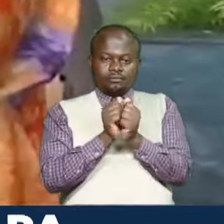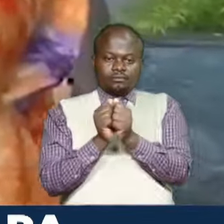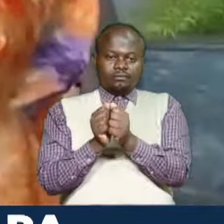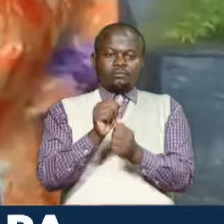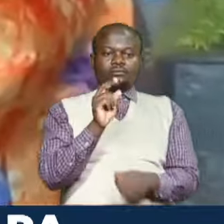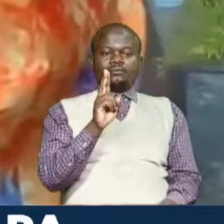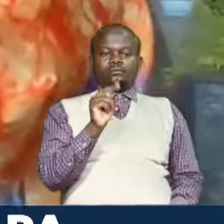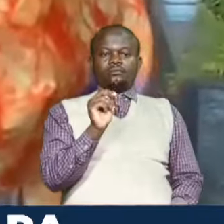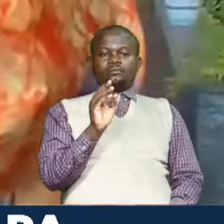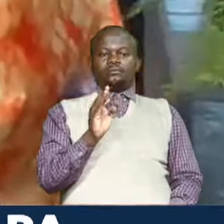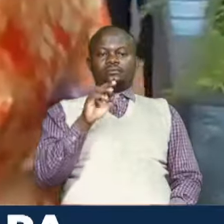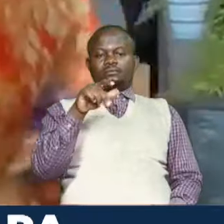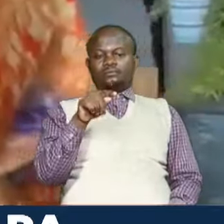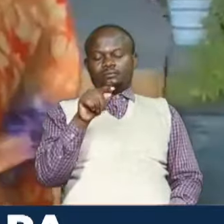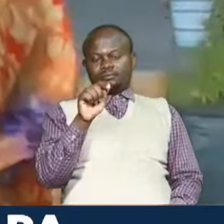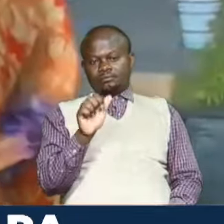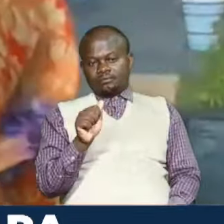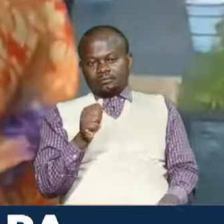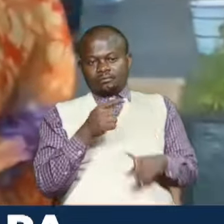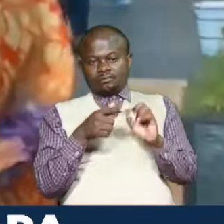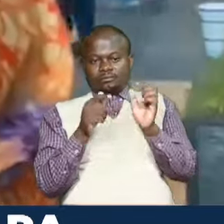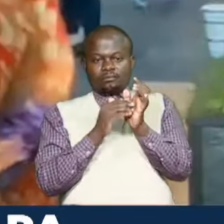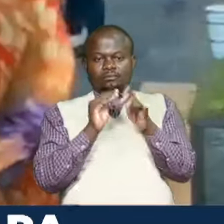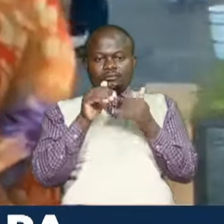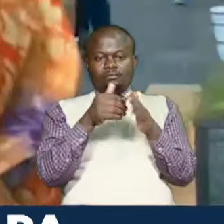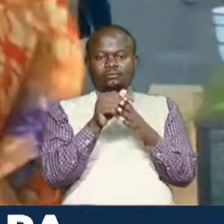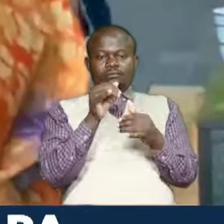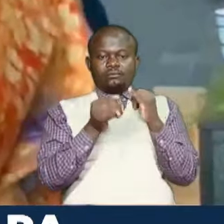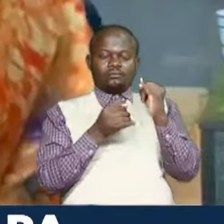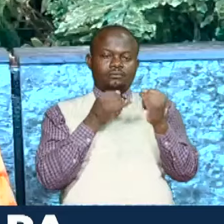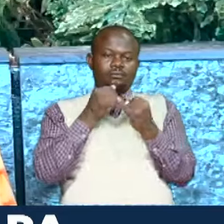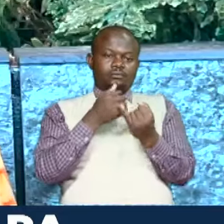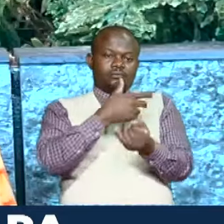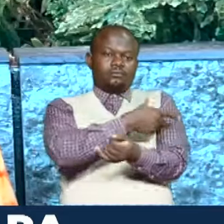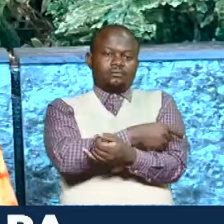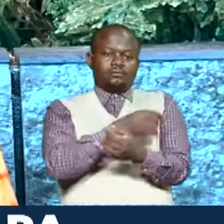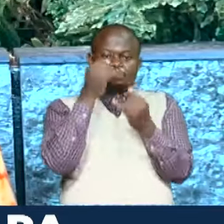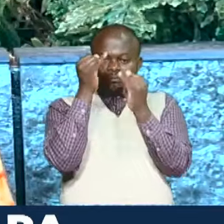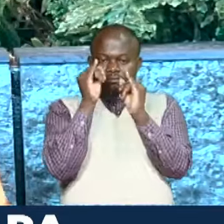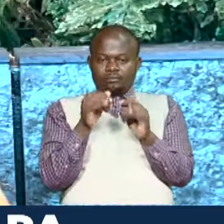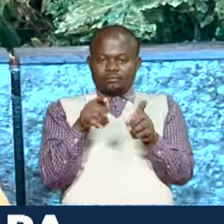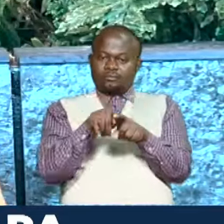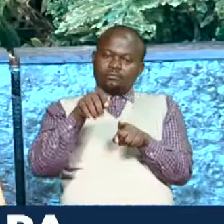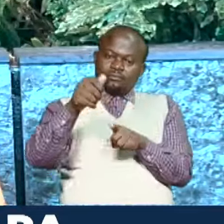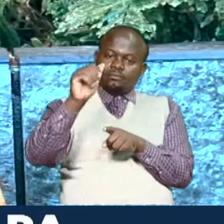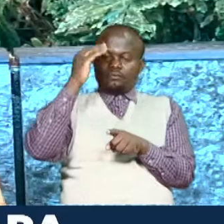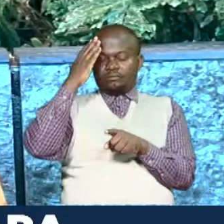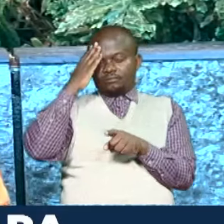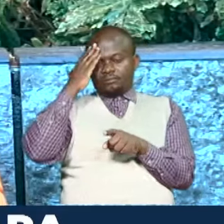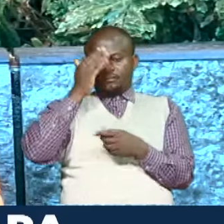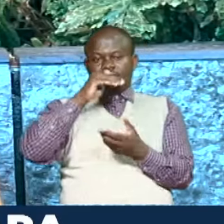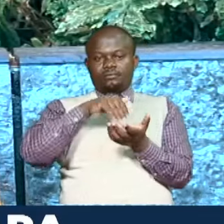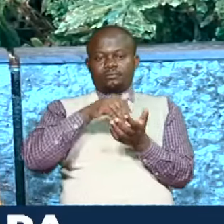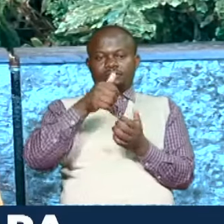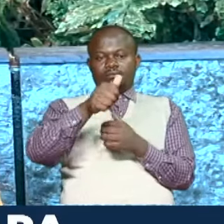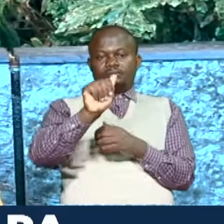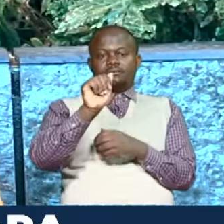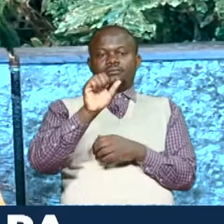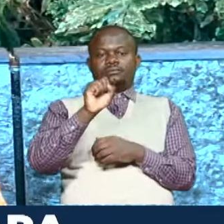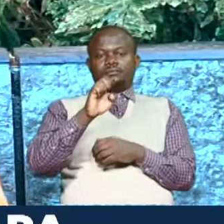UNFPA, twari turi kumwe kandi na International Vaccine Institute, kuko mubizi ari ikigo cyabo kiba